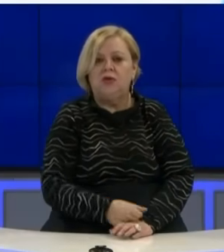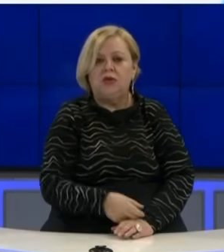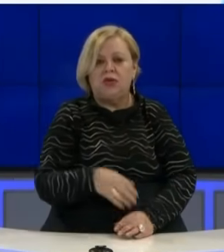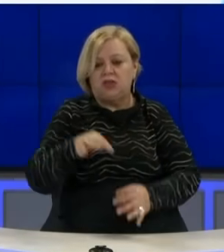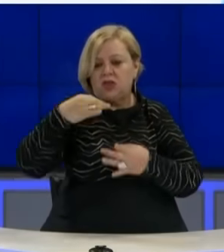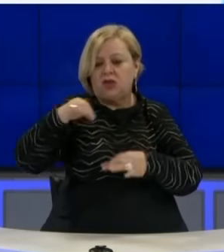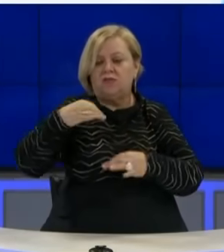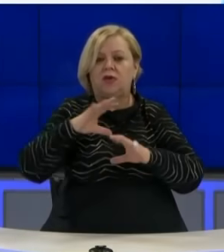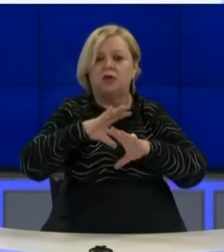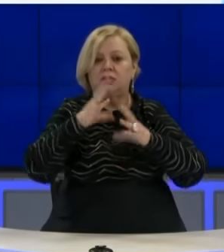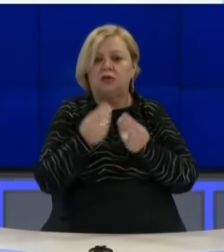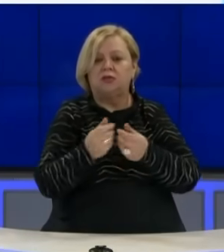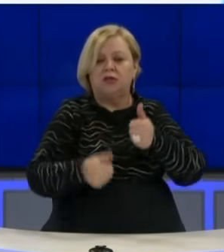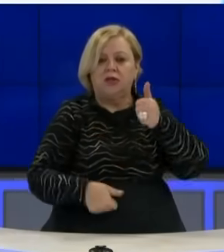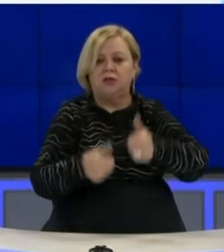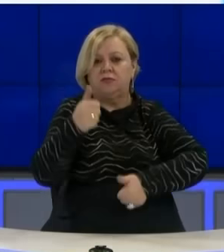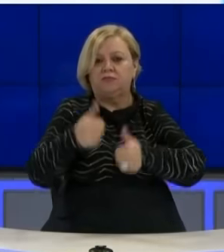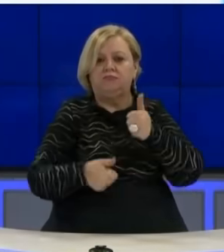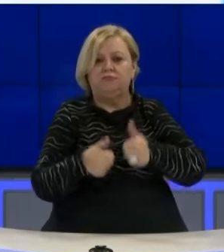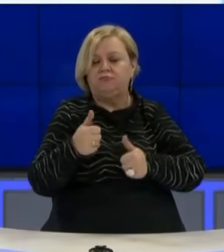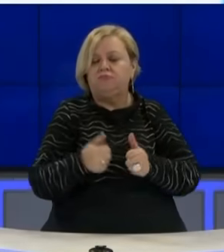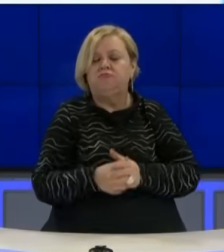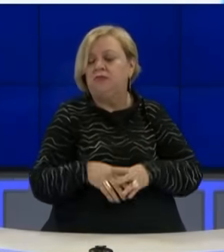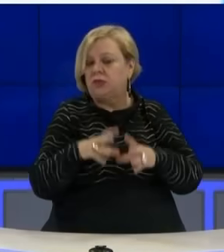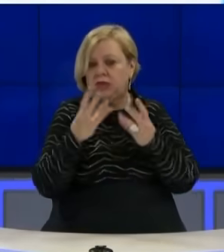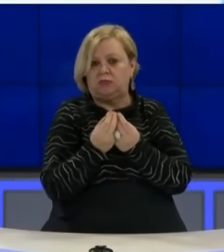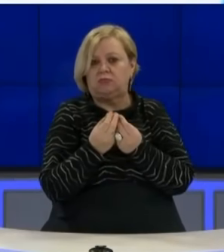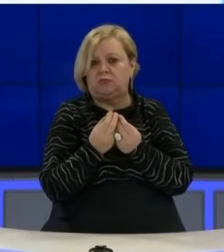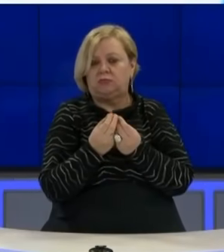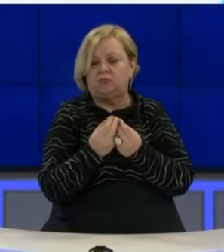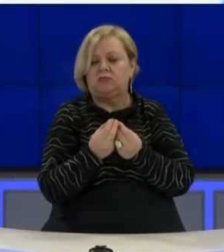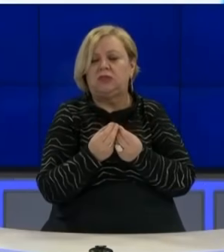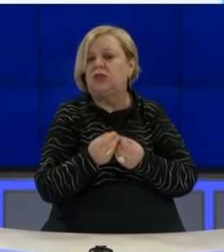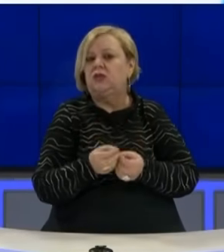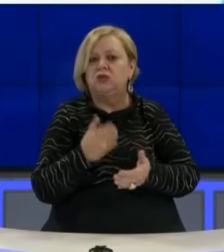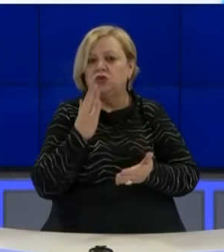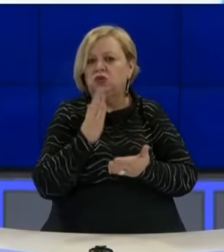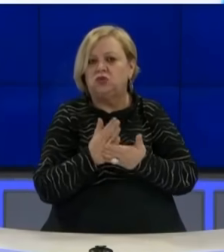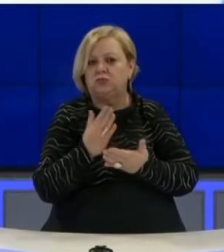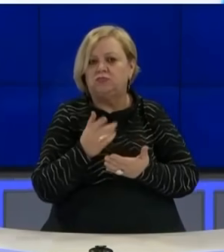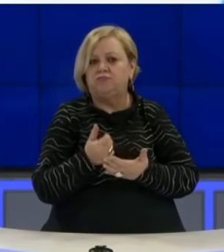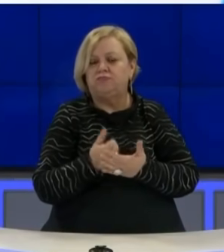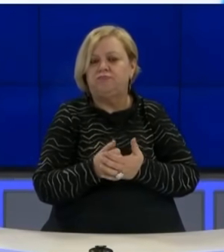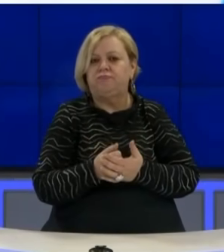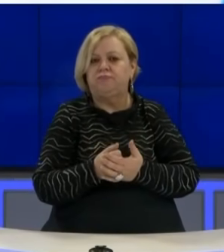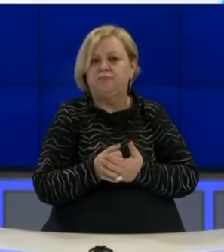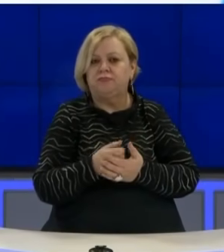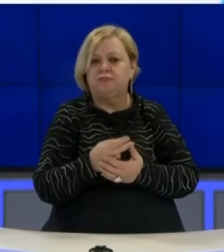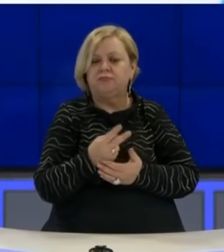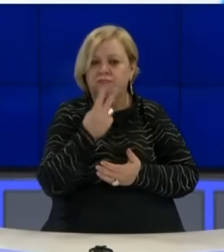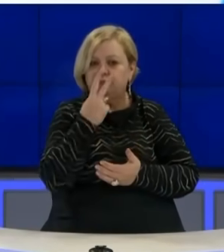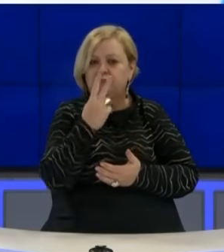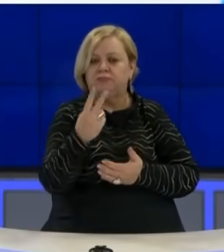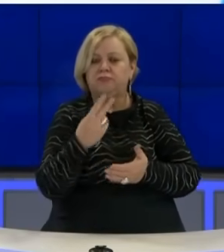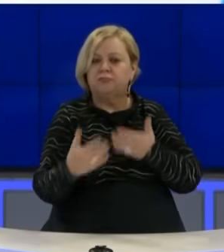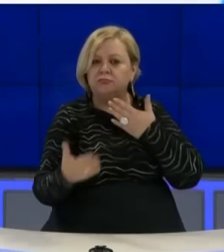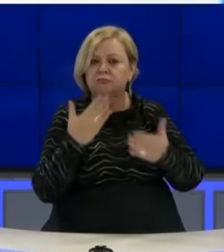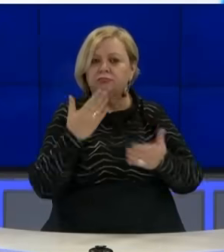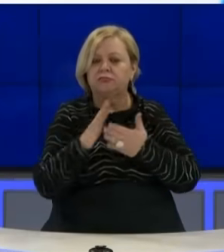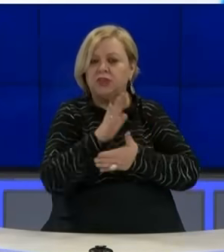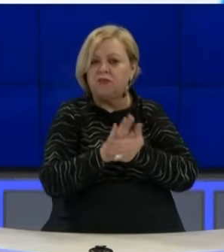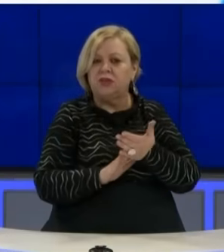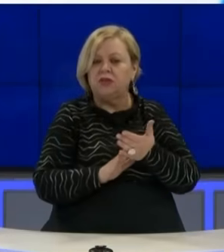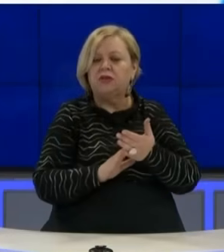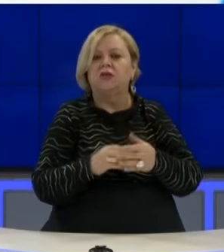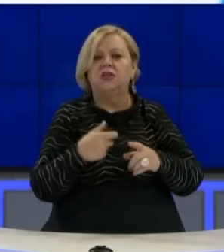certifikimi të gjithë kandidatëve të bëhet në pako. Gjithsesi, sigurisht do të jemi drejt për drejt sapo që mbledhja e KQZ-s